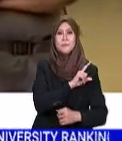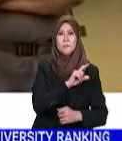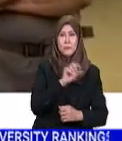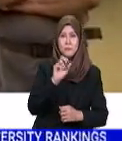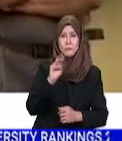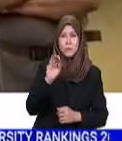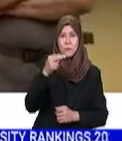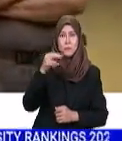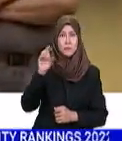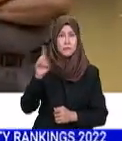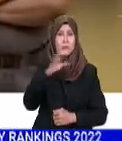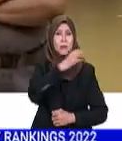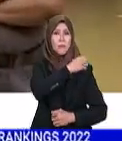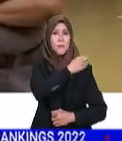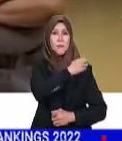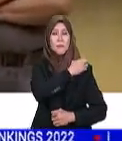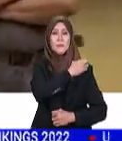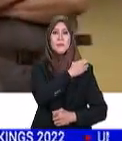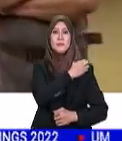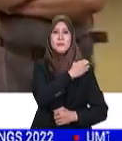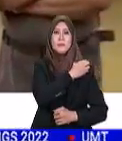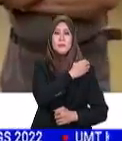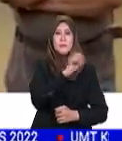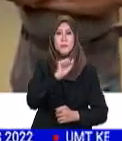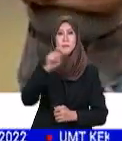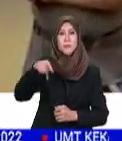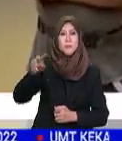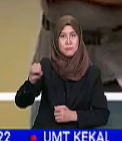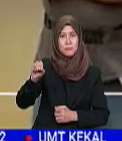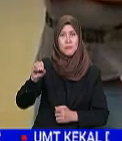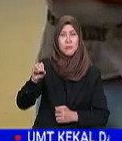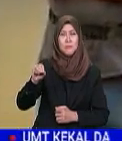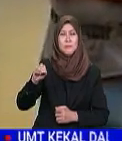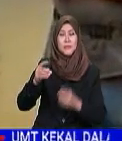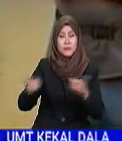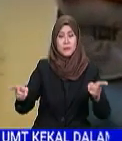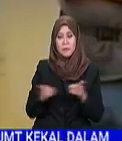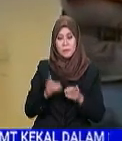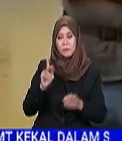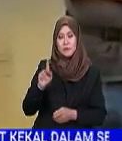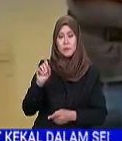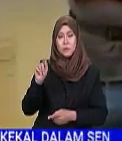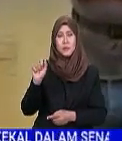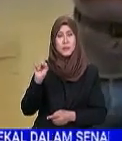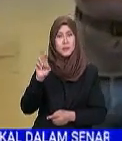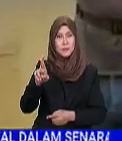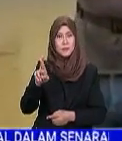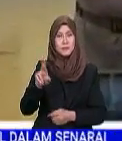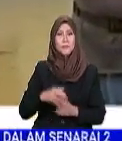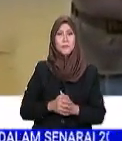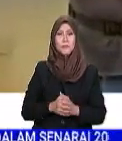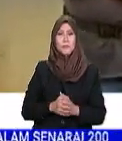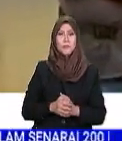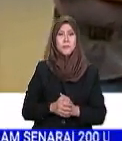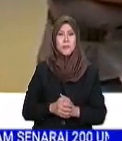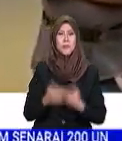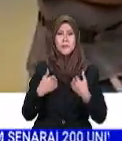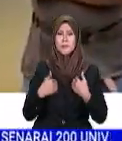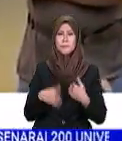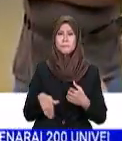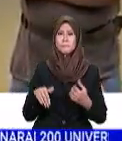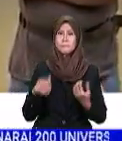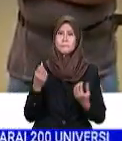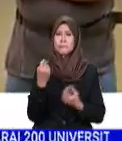Yaakob selaku pegawai operasi dan bencana APM bagi daerah Kota Star. Hari ini petugas seramai 2 kali pegawai dan 8 kali